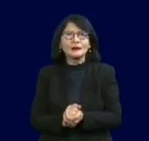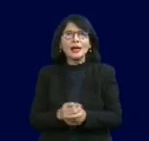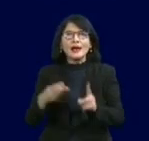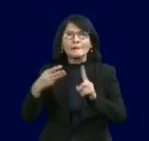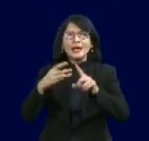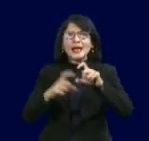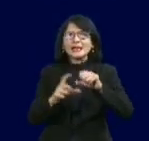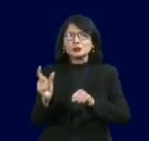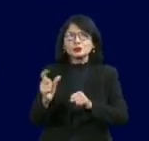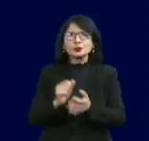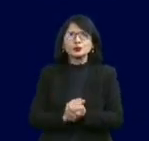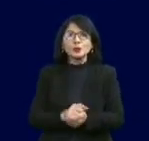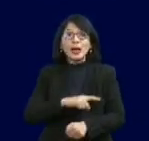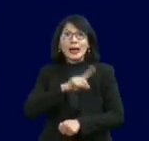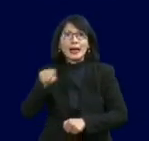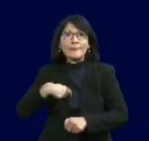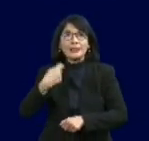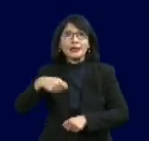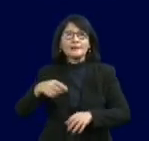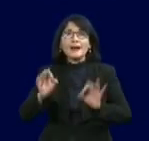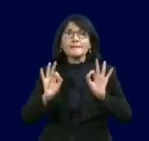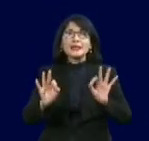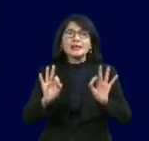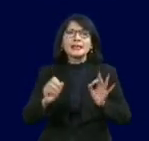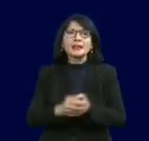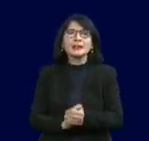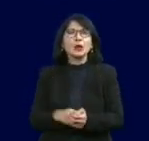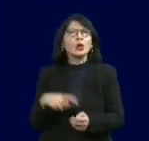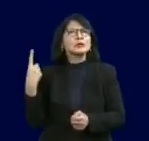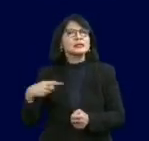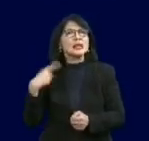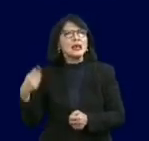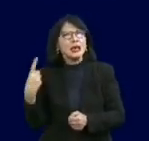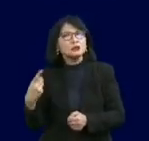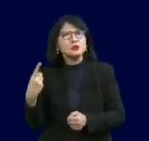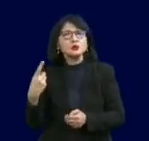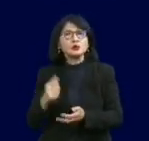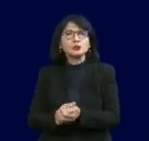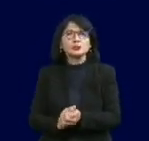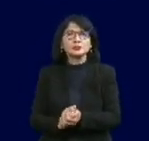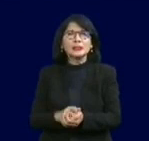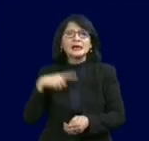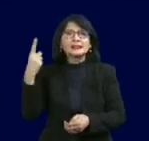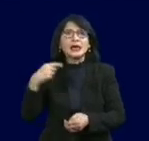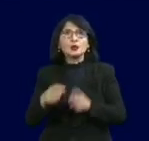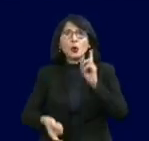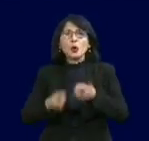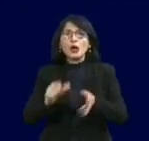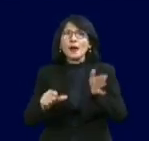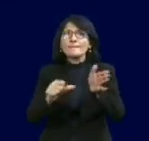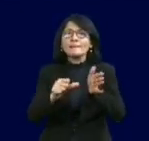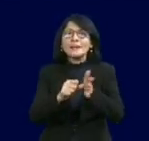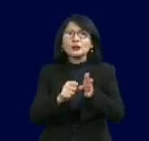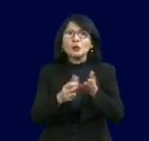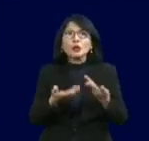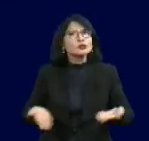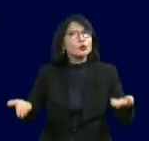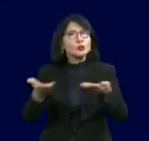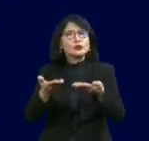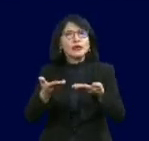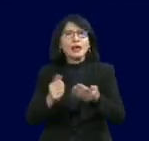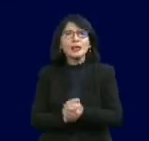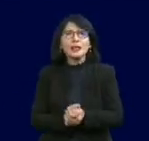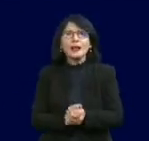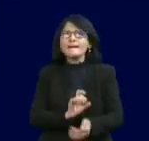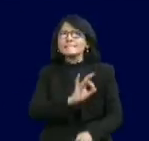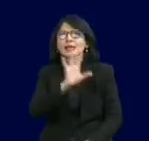di Kemendikbud selalu dalam melakukan bantuan sosial apapun atau